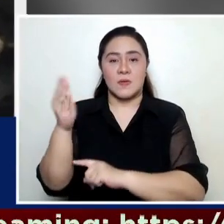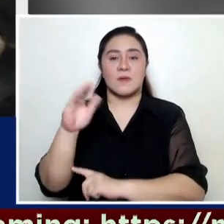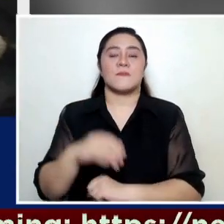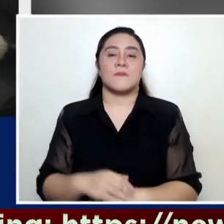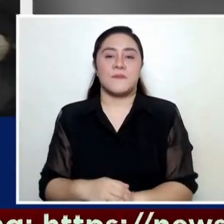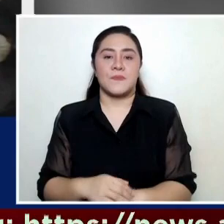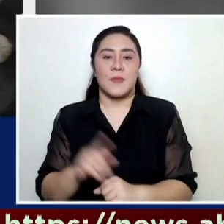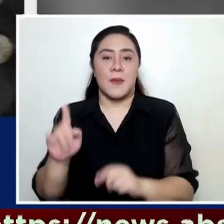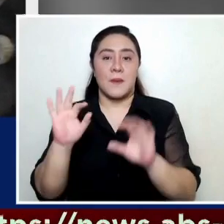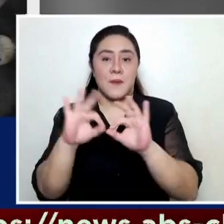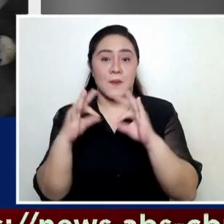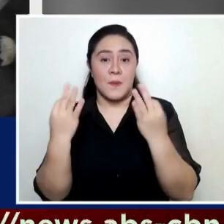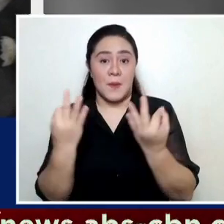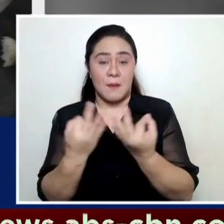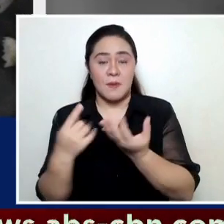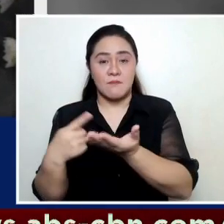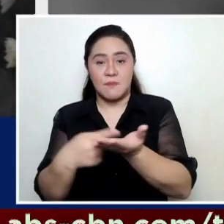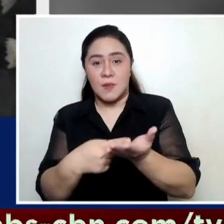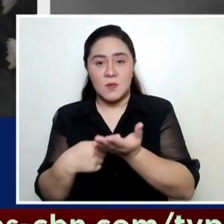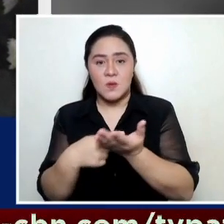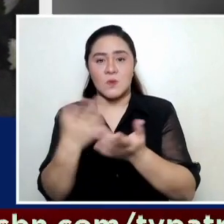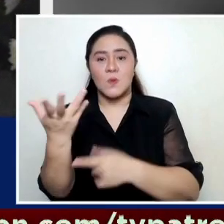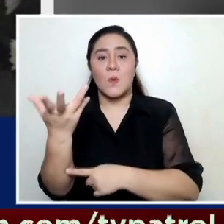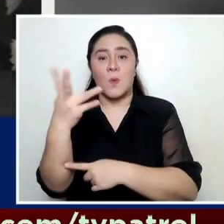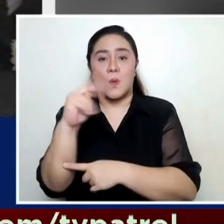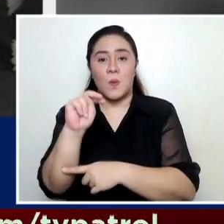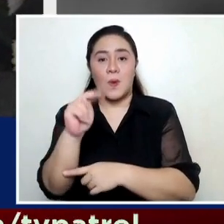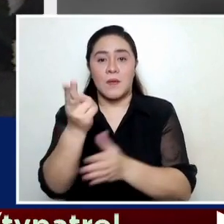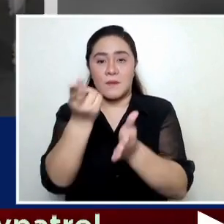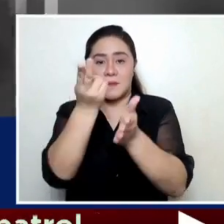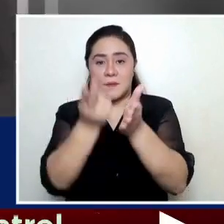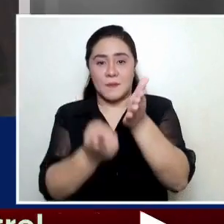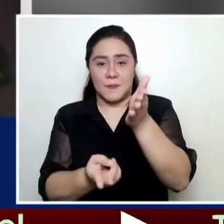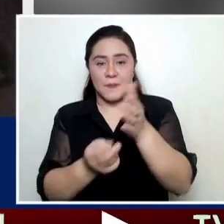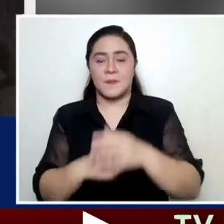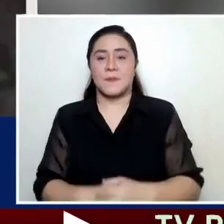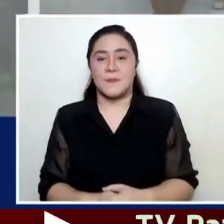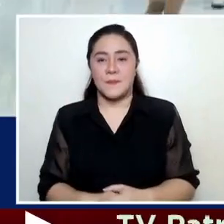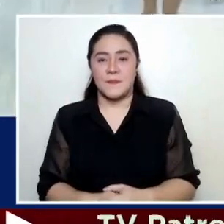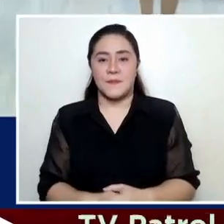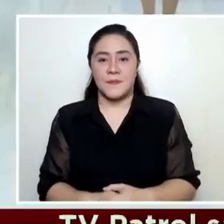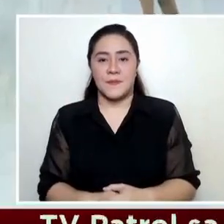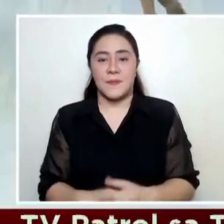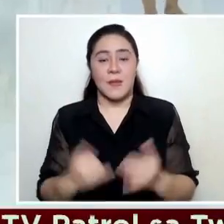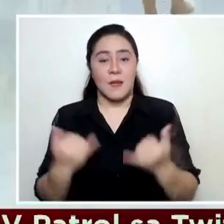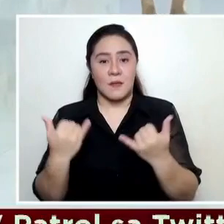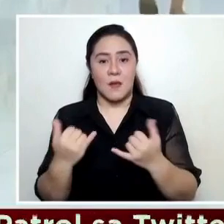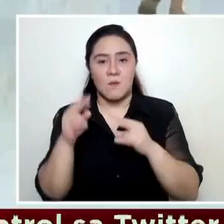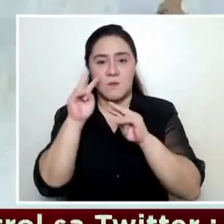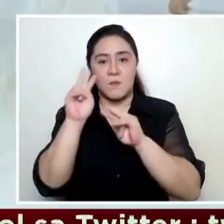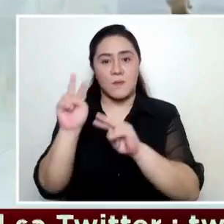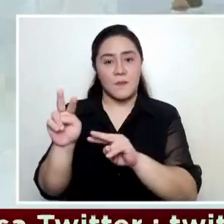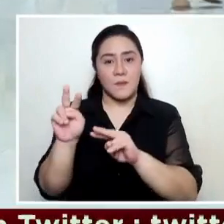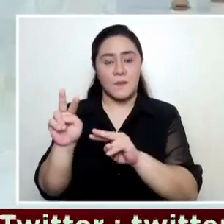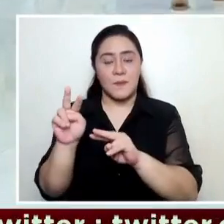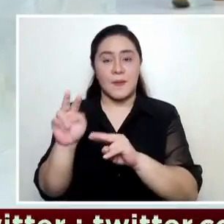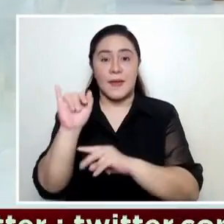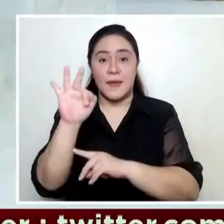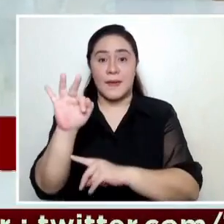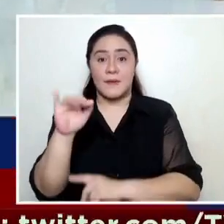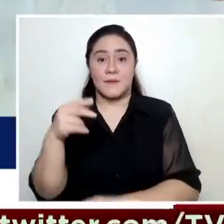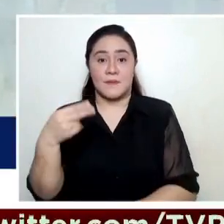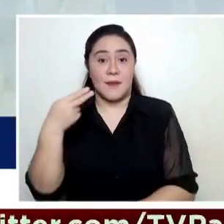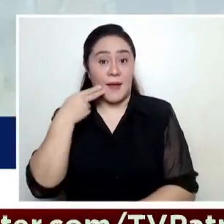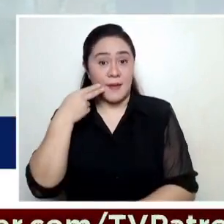pamilya Capistrano ang petsa ng kanilang dibing. Bernadette, sa ngayon, inaantabayan pa natin kung makakapunta nga si Hannah dito